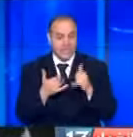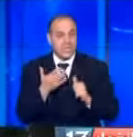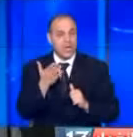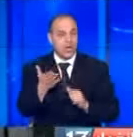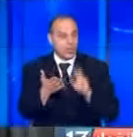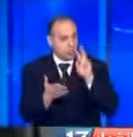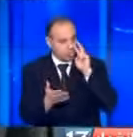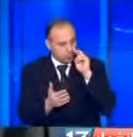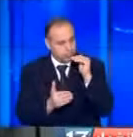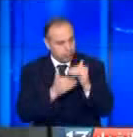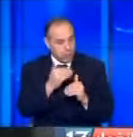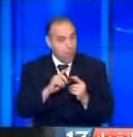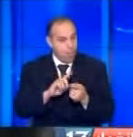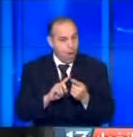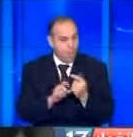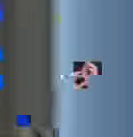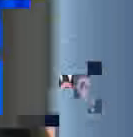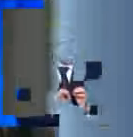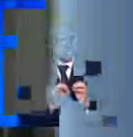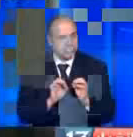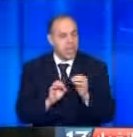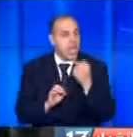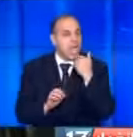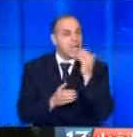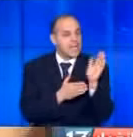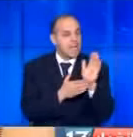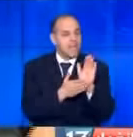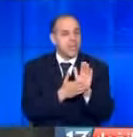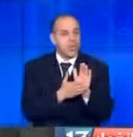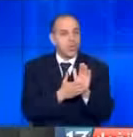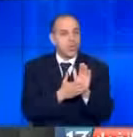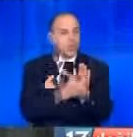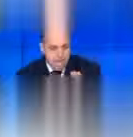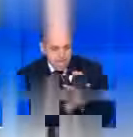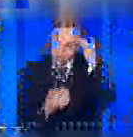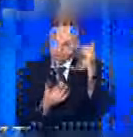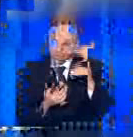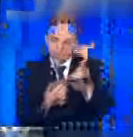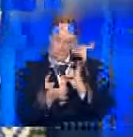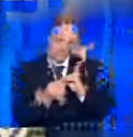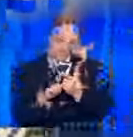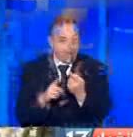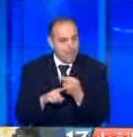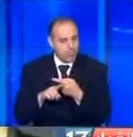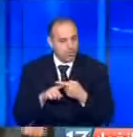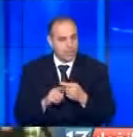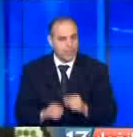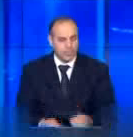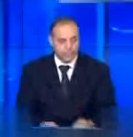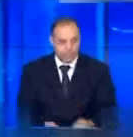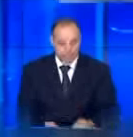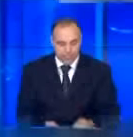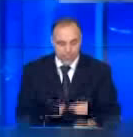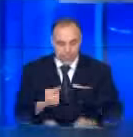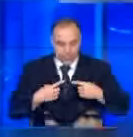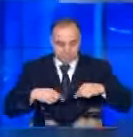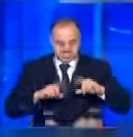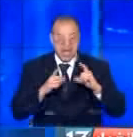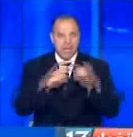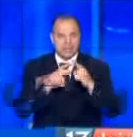المشترك. عقد اللجنة العليا التونسية الجزائرية، قال رئيس الحكومة يهد خلال ندوة صحفية إنه تم